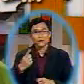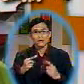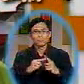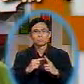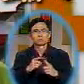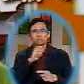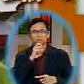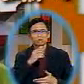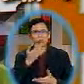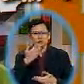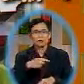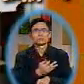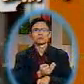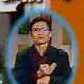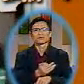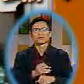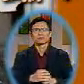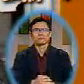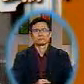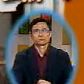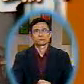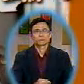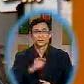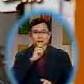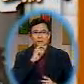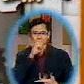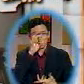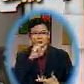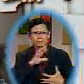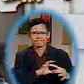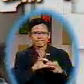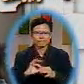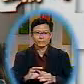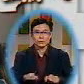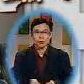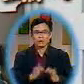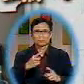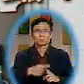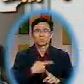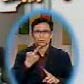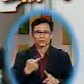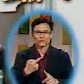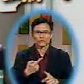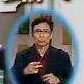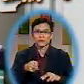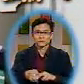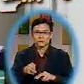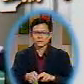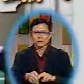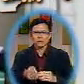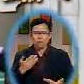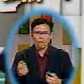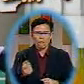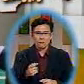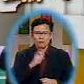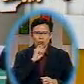呢值30分鐘。 由於有藝人效應，呢一間開業只有1個月嘅社企餐廳，預計幾個月之